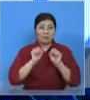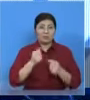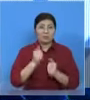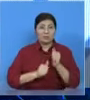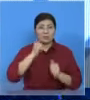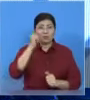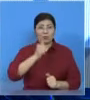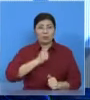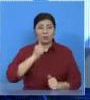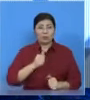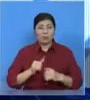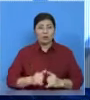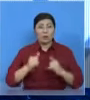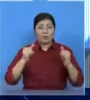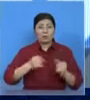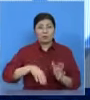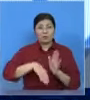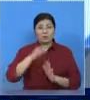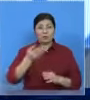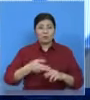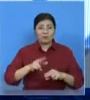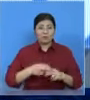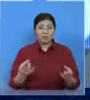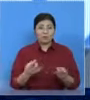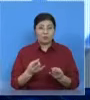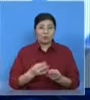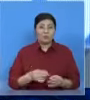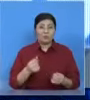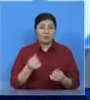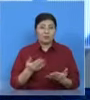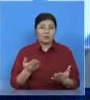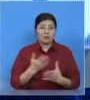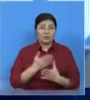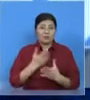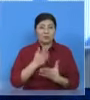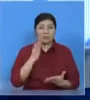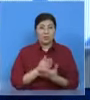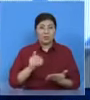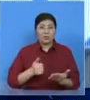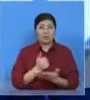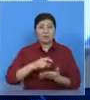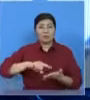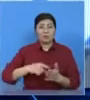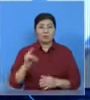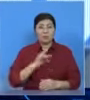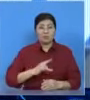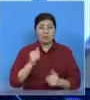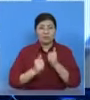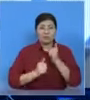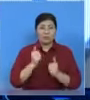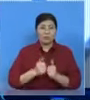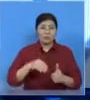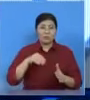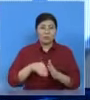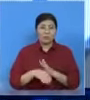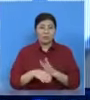годом становиться все лучше и лучше. Для всего этого оказывается финансовая и моральная помощь. Основная цель республиканского чемпионата